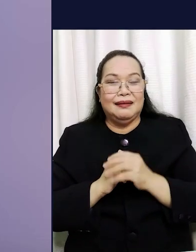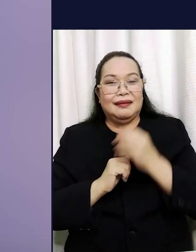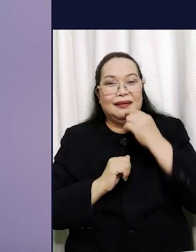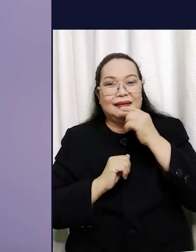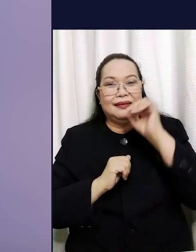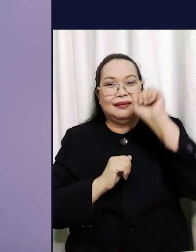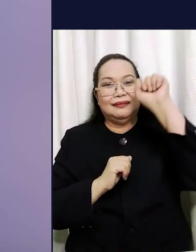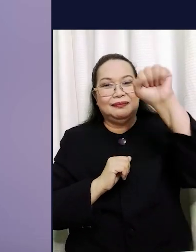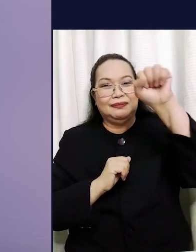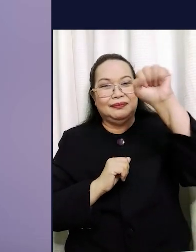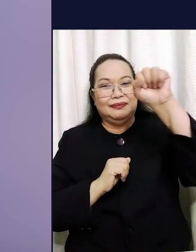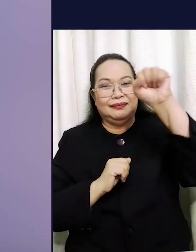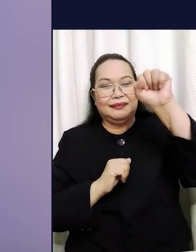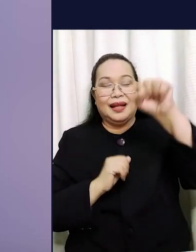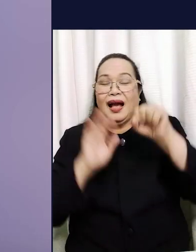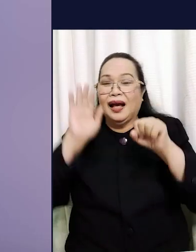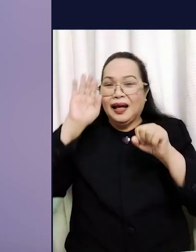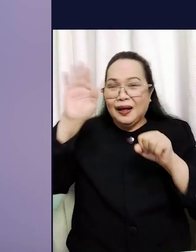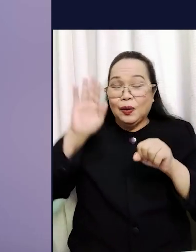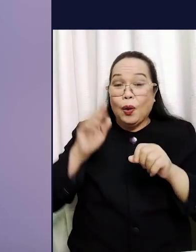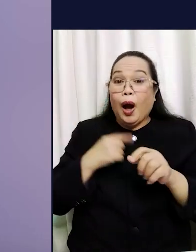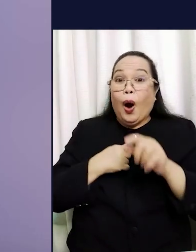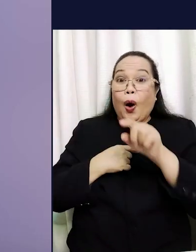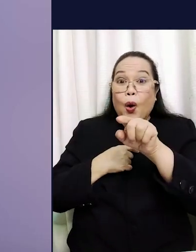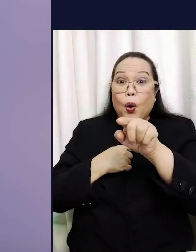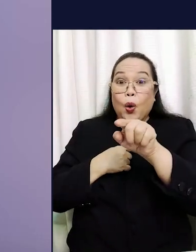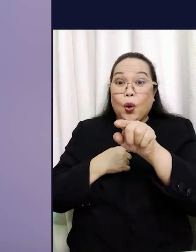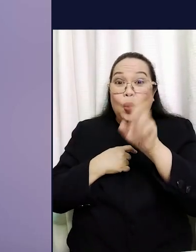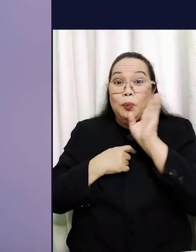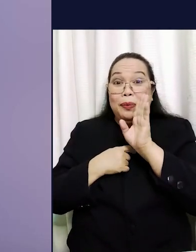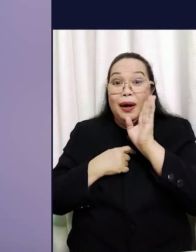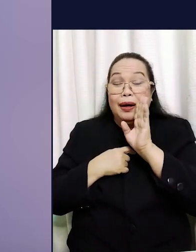O kaya, out of nowhere, kinamusta mo lang.